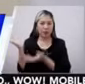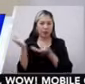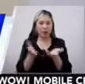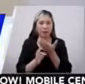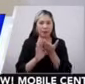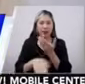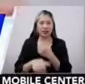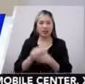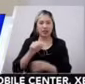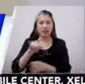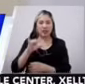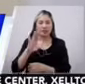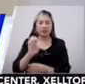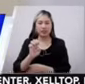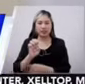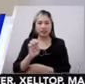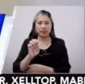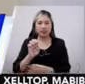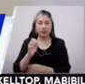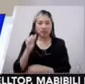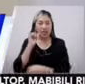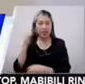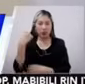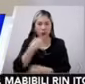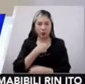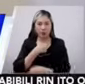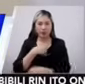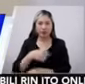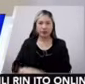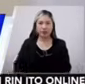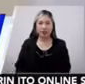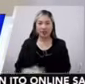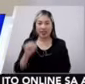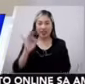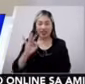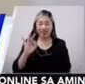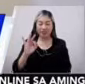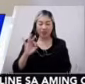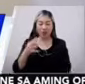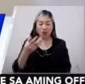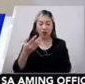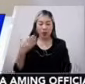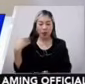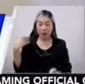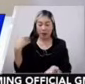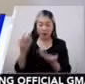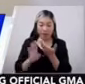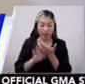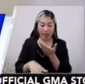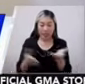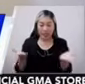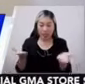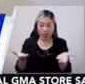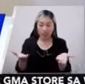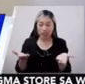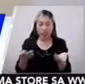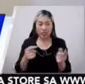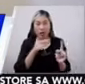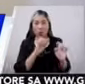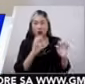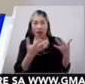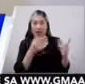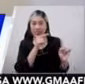kami ngayon na hindi namin siya kasama, malamang pinagtatawalan na kami ngayon. And yet we took the risk. Nagpunta kami